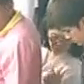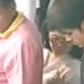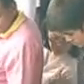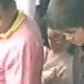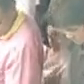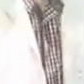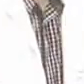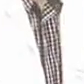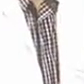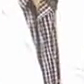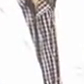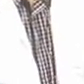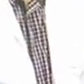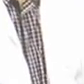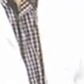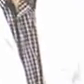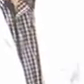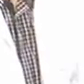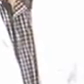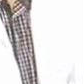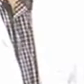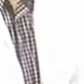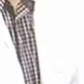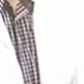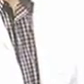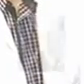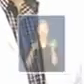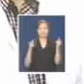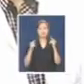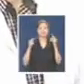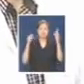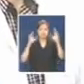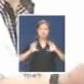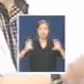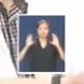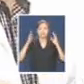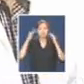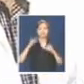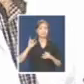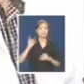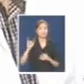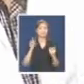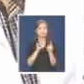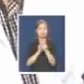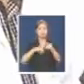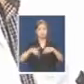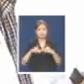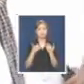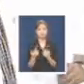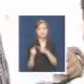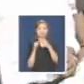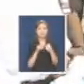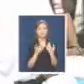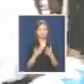3 2ครับกลับเข้าสู่ช่วงสุดท้ายของรายการรัฐบาลยิ่งลักษณ์พบประชาชนนะครับยืนอยู่หน้าร้านสินค้าธงฟ้า